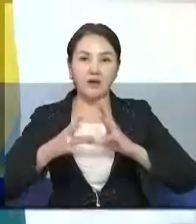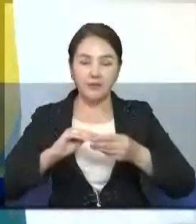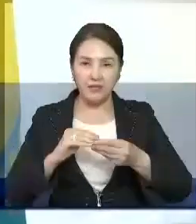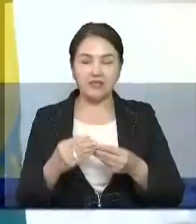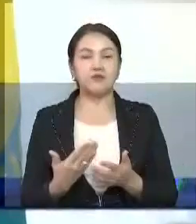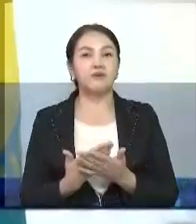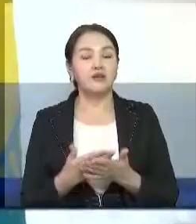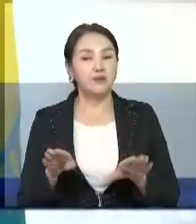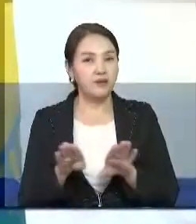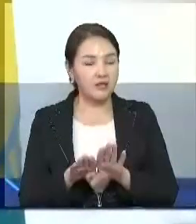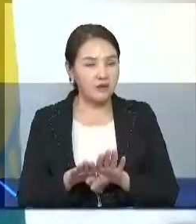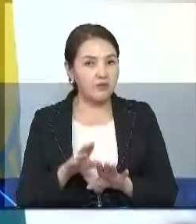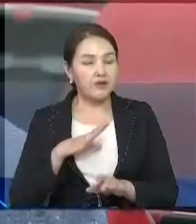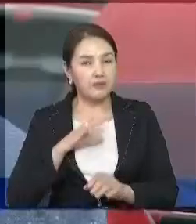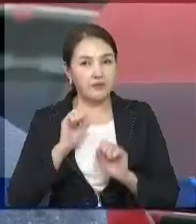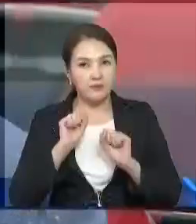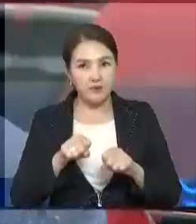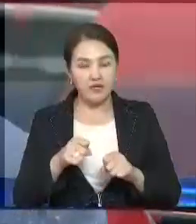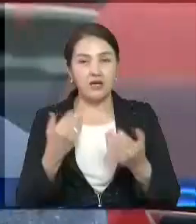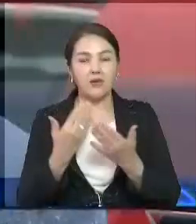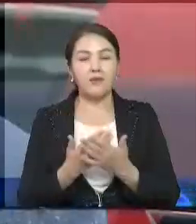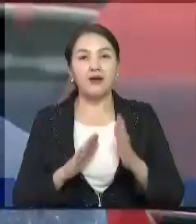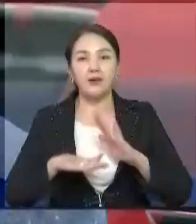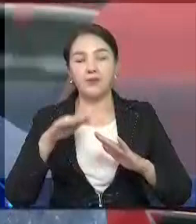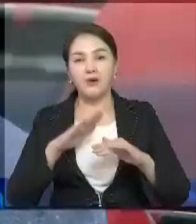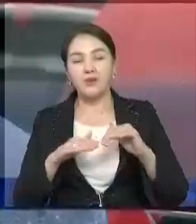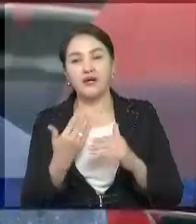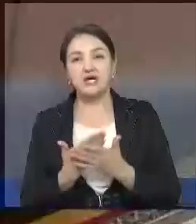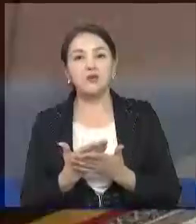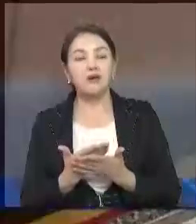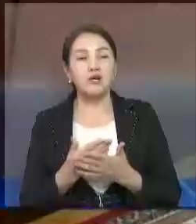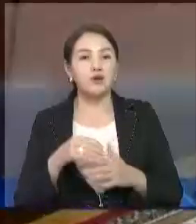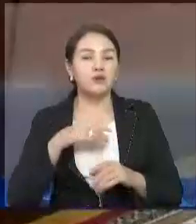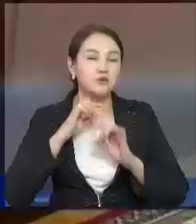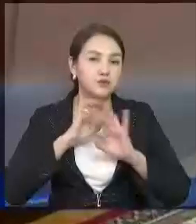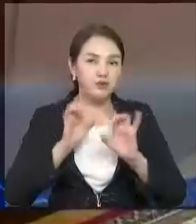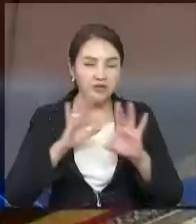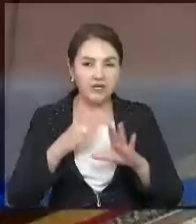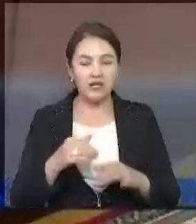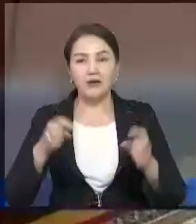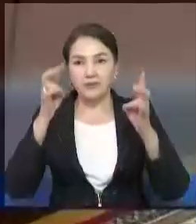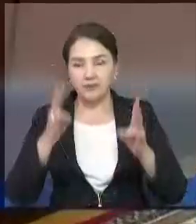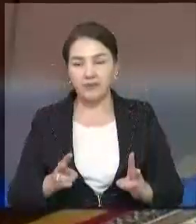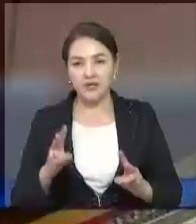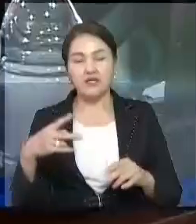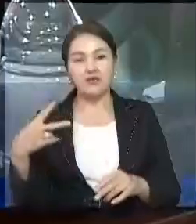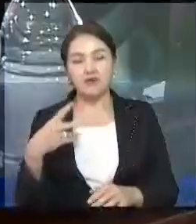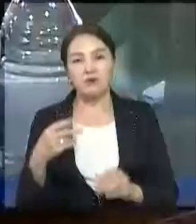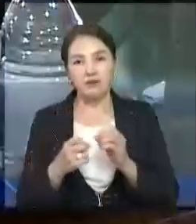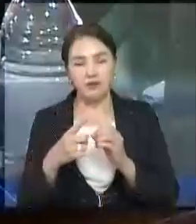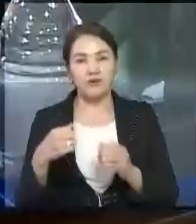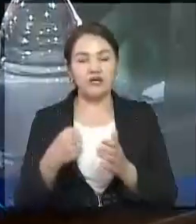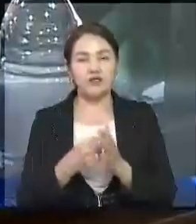статистикалық мәліметінен осындай түйін түюге болады. Ендеше қолдағы статистикалық мәліметтерді сөйлетсек, қылмыстар саны